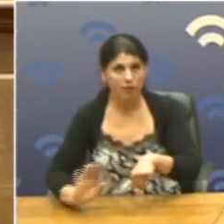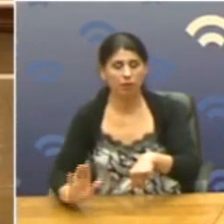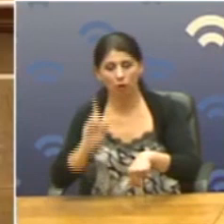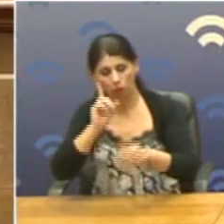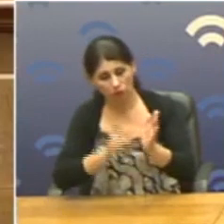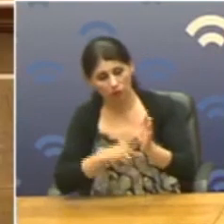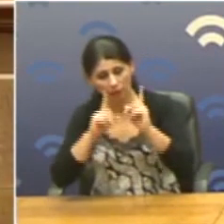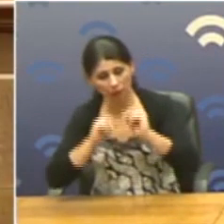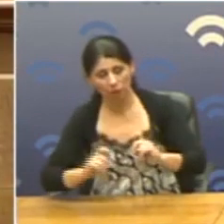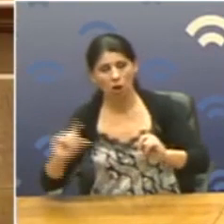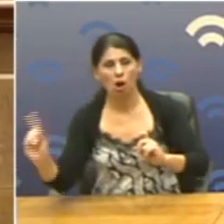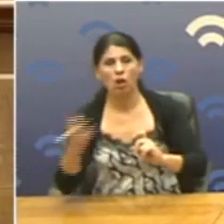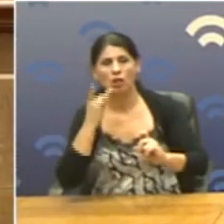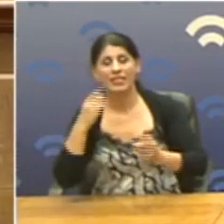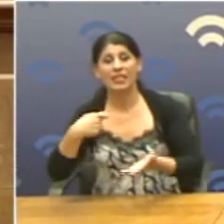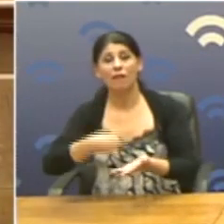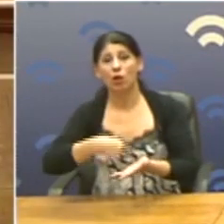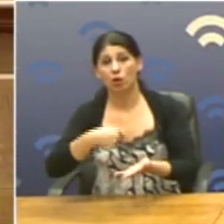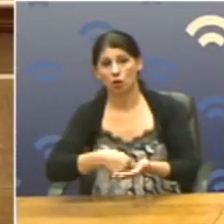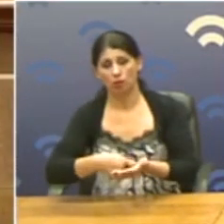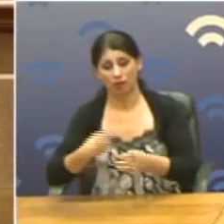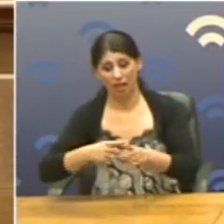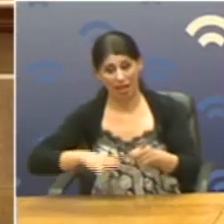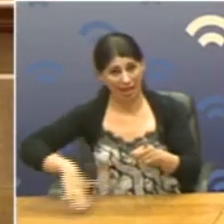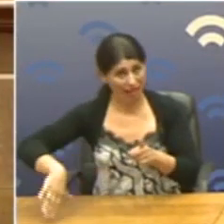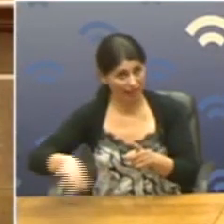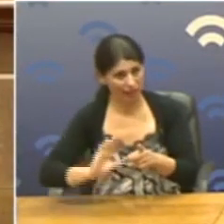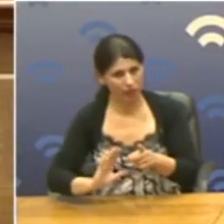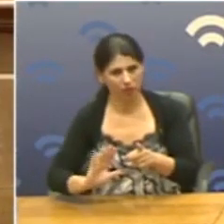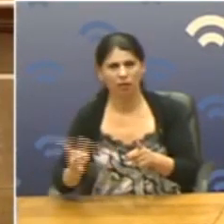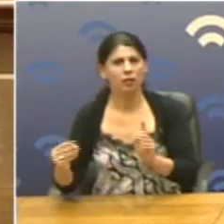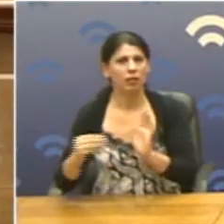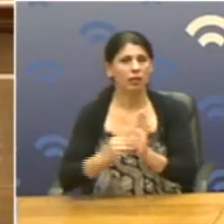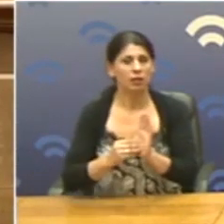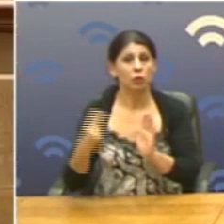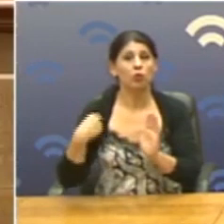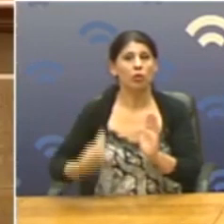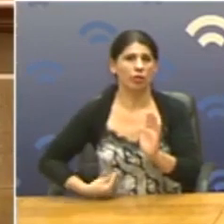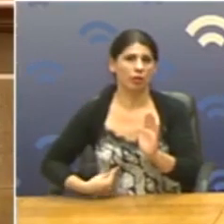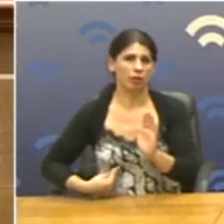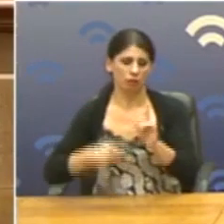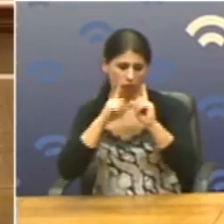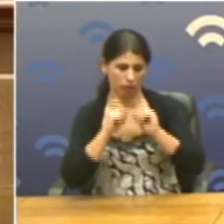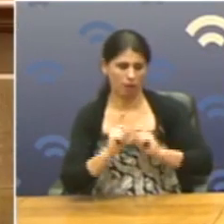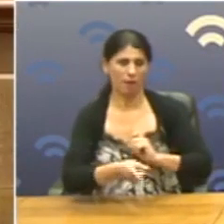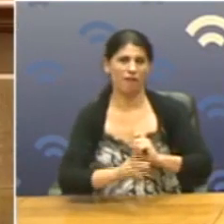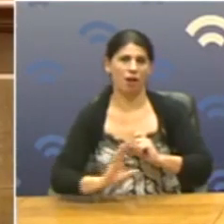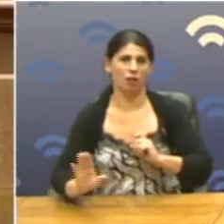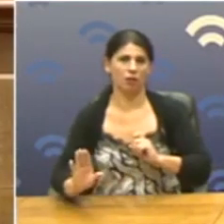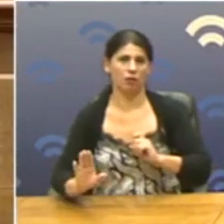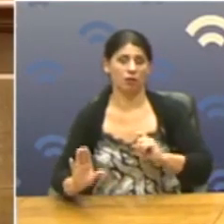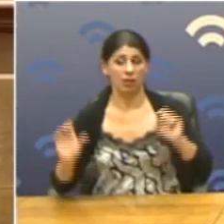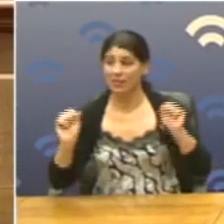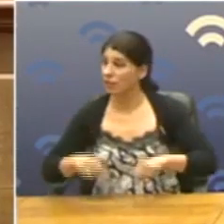απαιτεί όλος ο σκληρά φορολογούμενος ελληνικός λαός, βάζει τους Δήμους να τον επιβάλλουν.